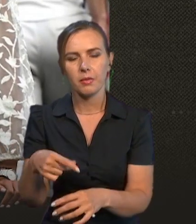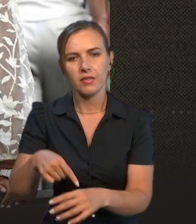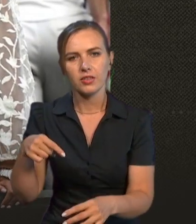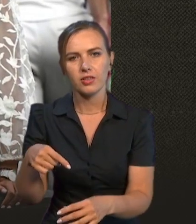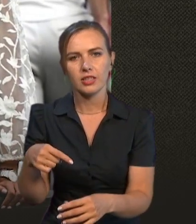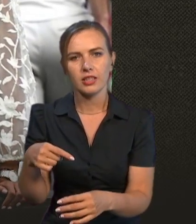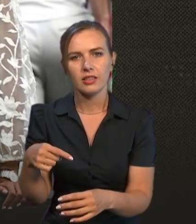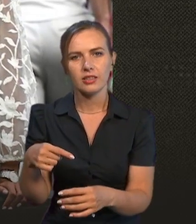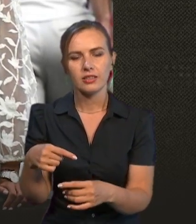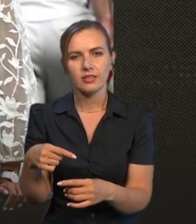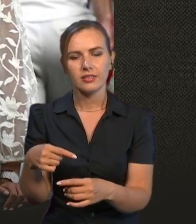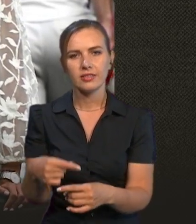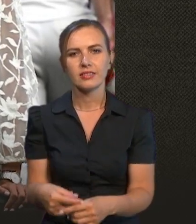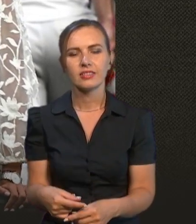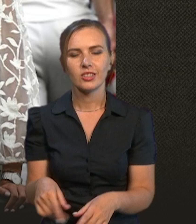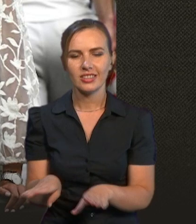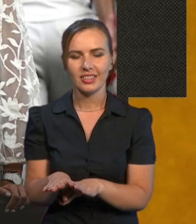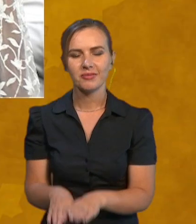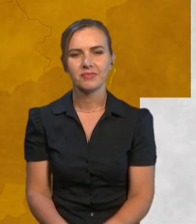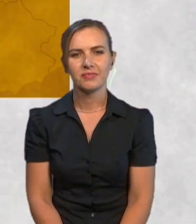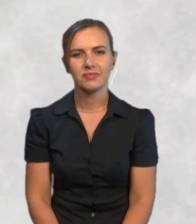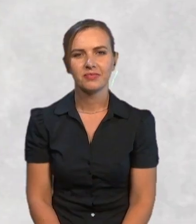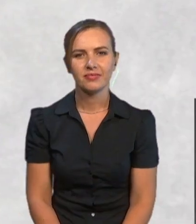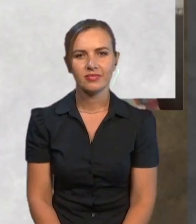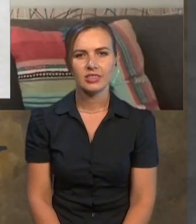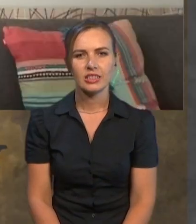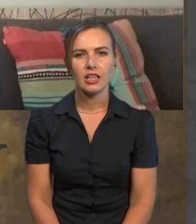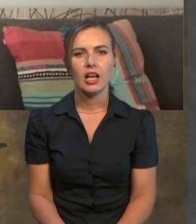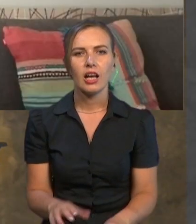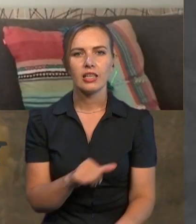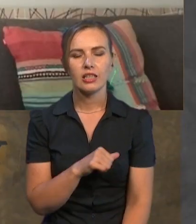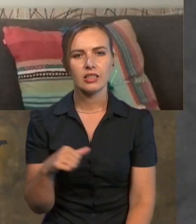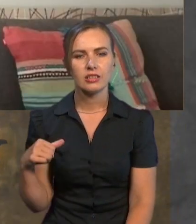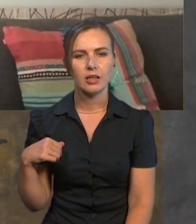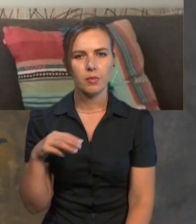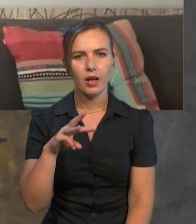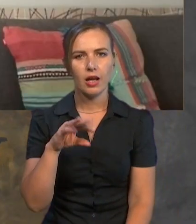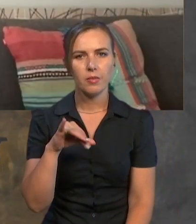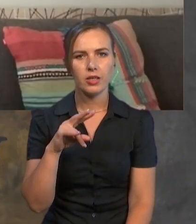сітки, ось так. Як щодо саме міксту?